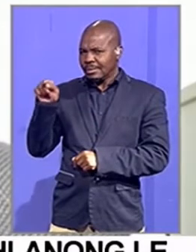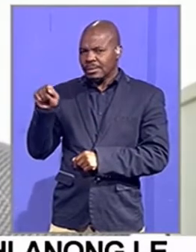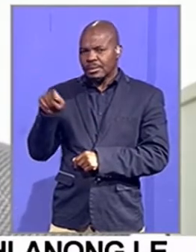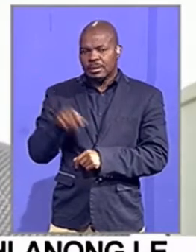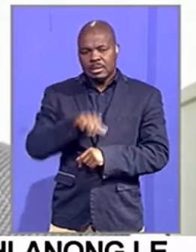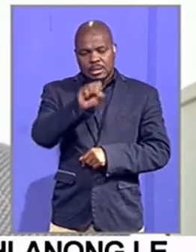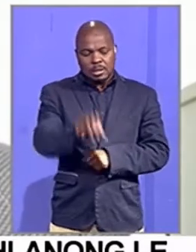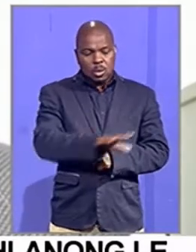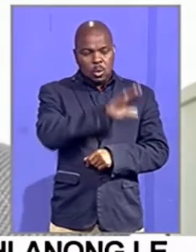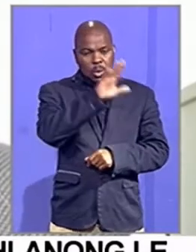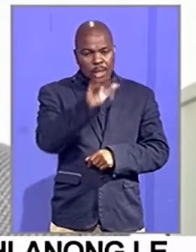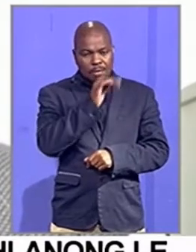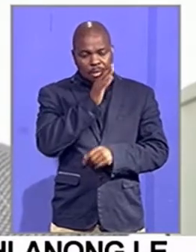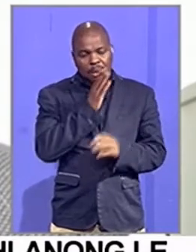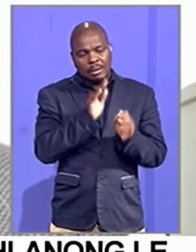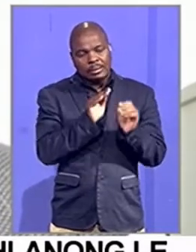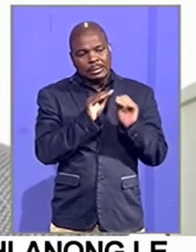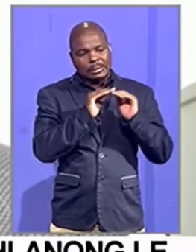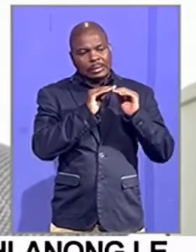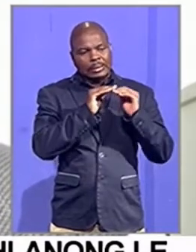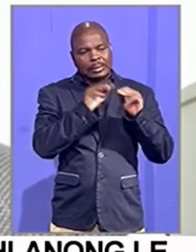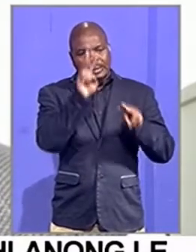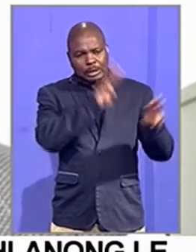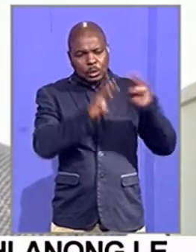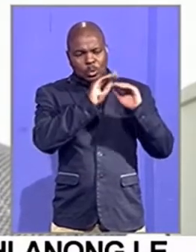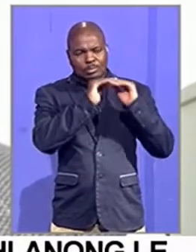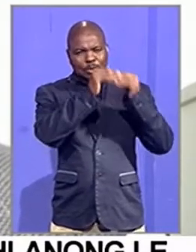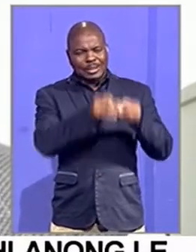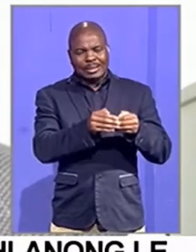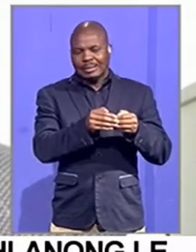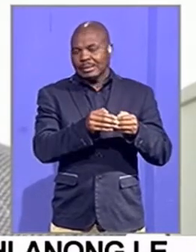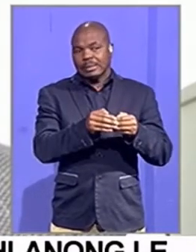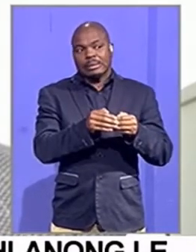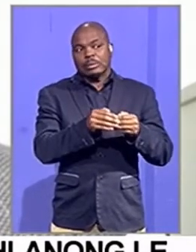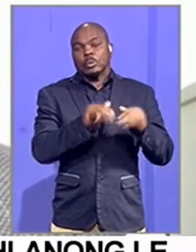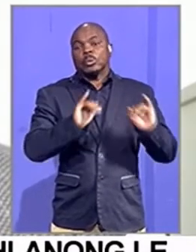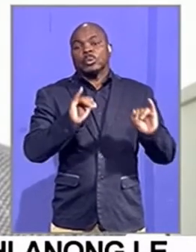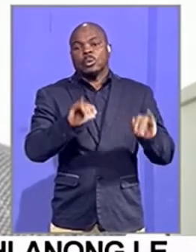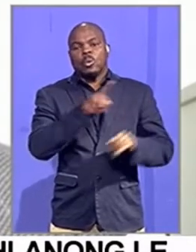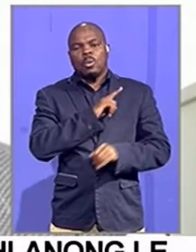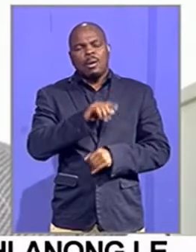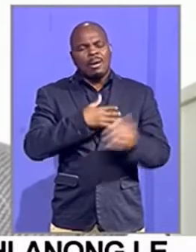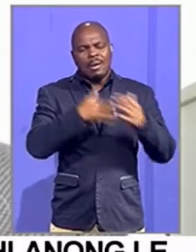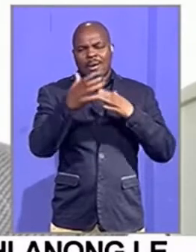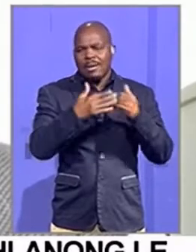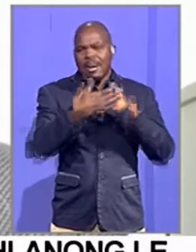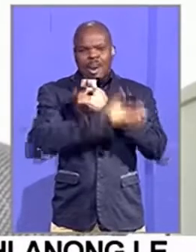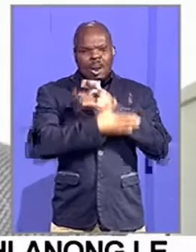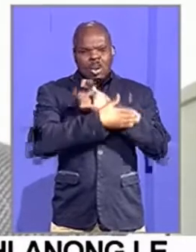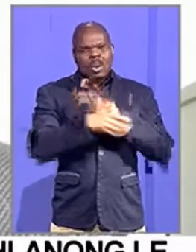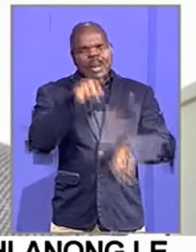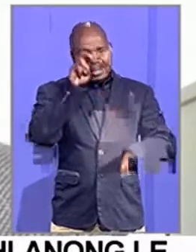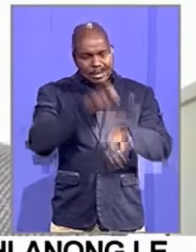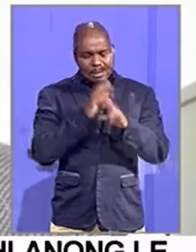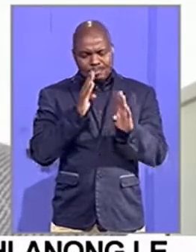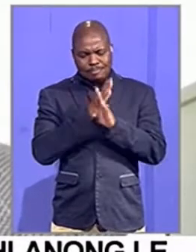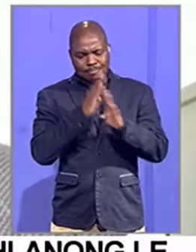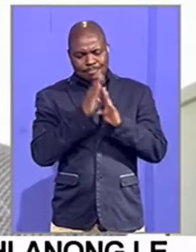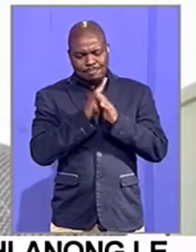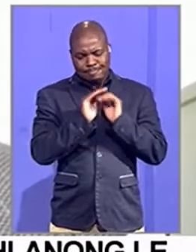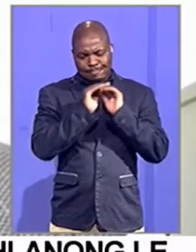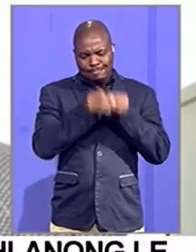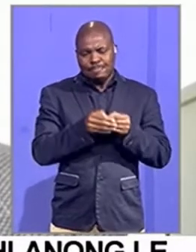tšhireletšo ya Afrika Borwa kotsing kudu ka maatla gobane naga e nngwe le nngwe mo lefatsheng gore e bolokege e swanetše gore e be le diphiri tše e leng gore ya